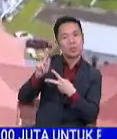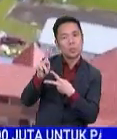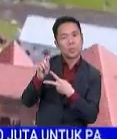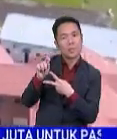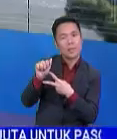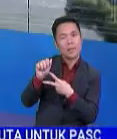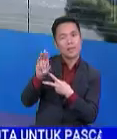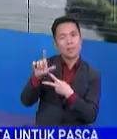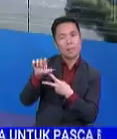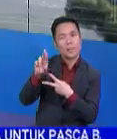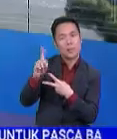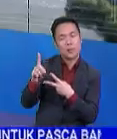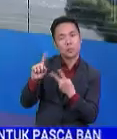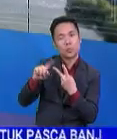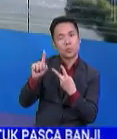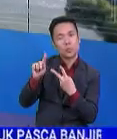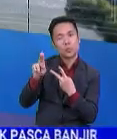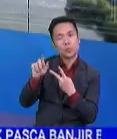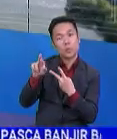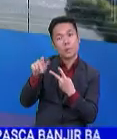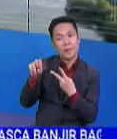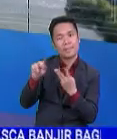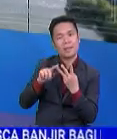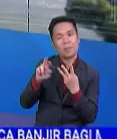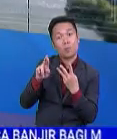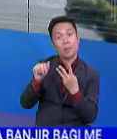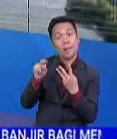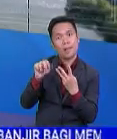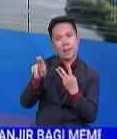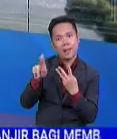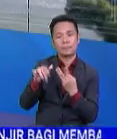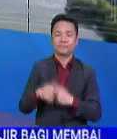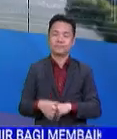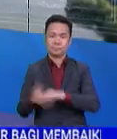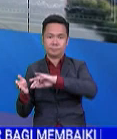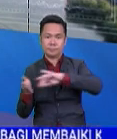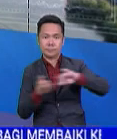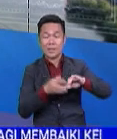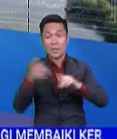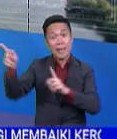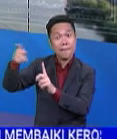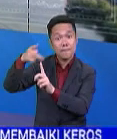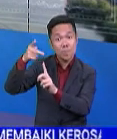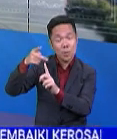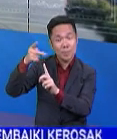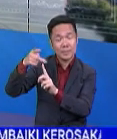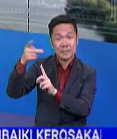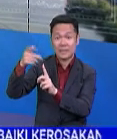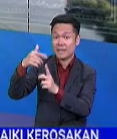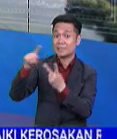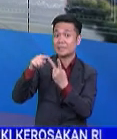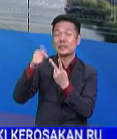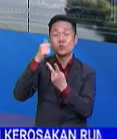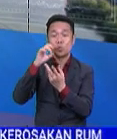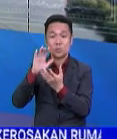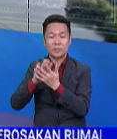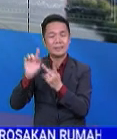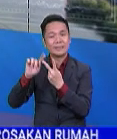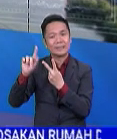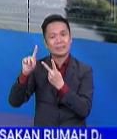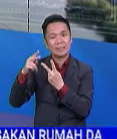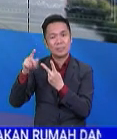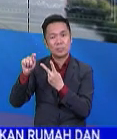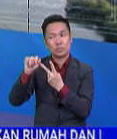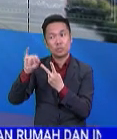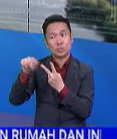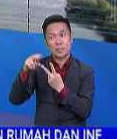danau yang dibutuhkan Negeri Pulau Pinang tune Ahmad fuzzy Haji Abdul Razak dan istri ataupun kali